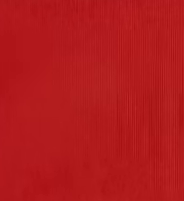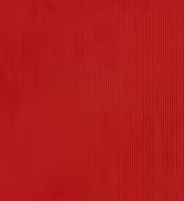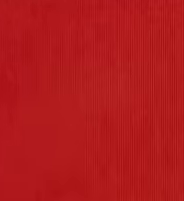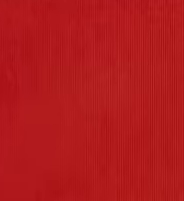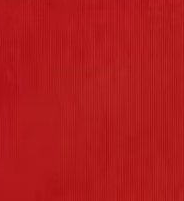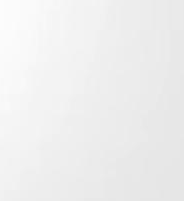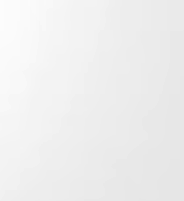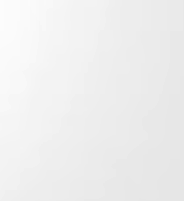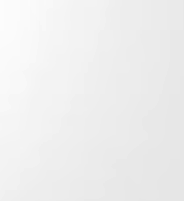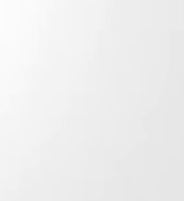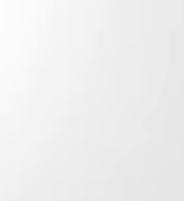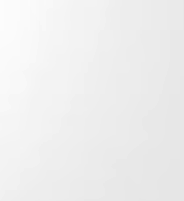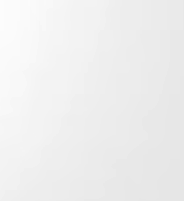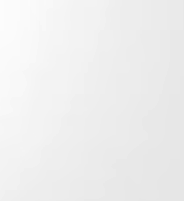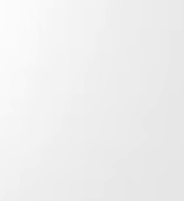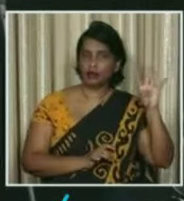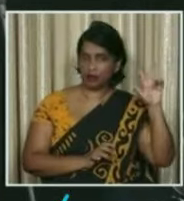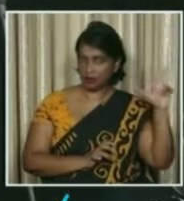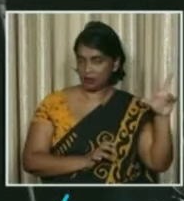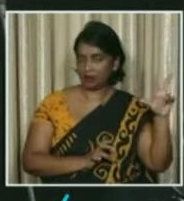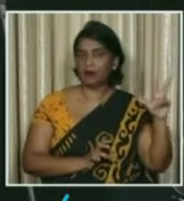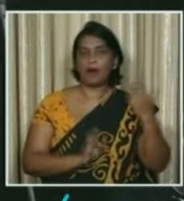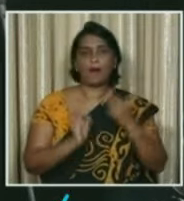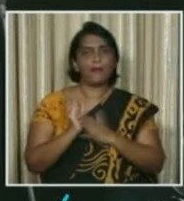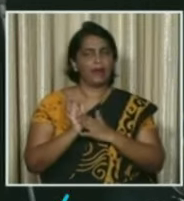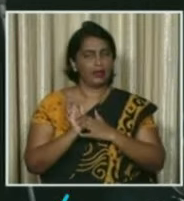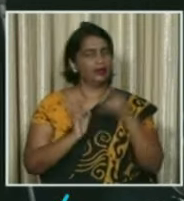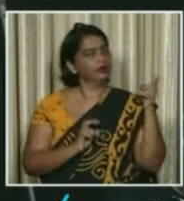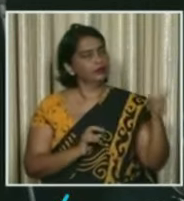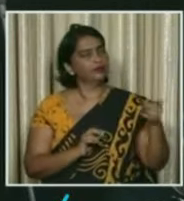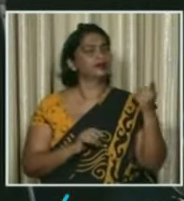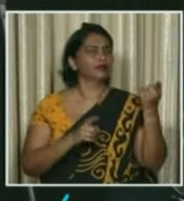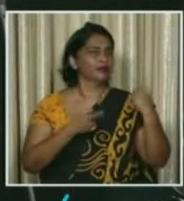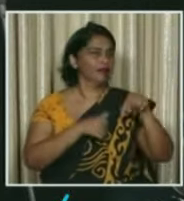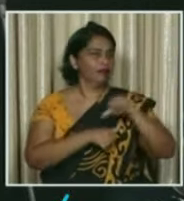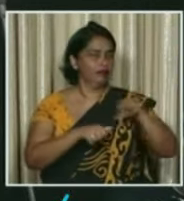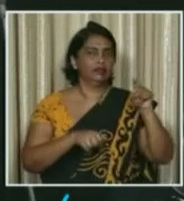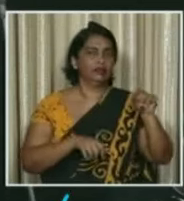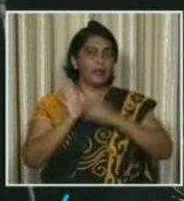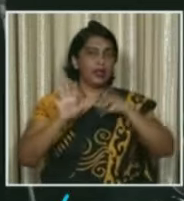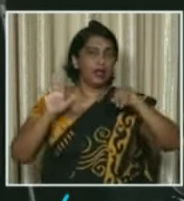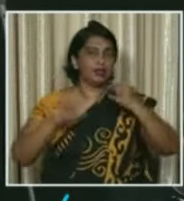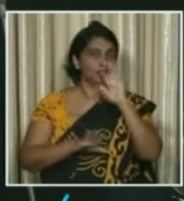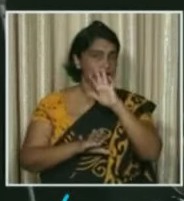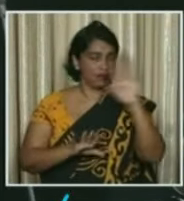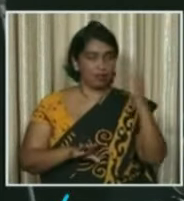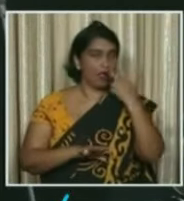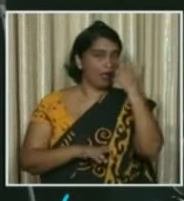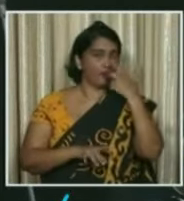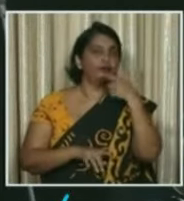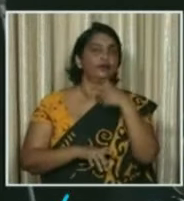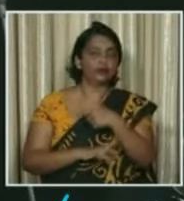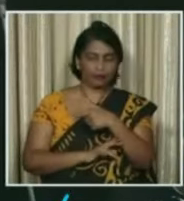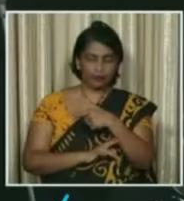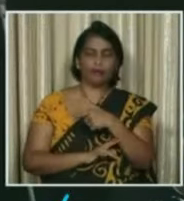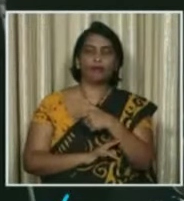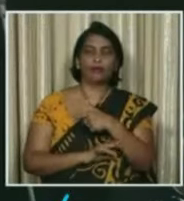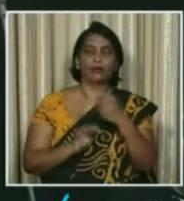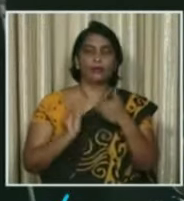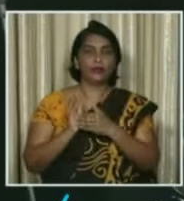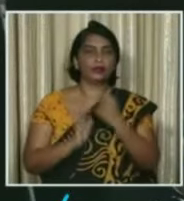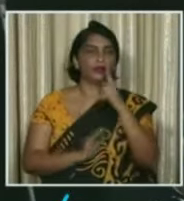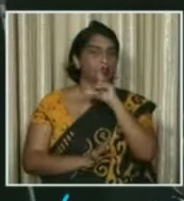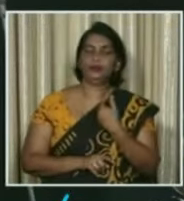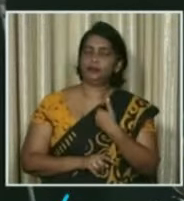රටක් ගොඩනගමු. DP Education. මැකලම් බ්‍රුවරිස් රුපියල් මිලියන 619ක්, කළුතර සම්පකාර ඩිස්ට්‍රිලර්ස් රුපියල් මිලියන